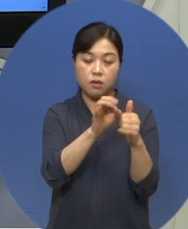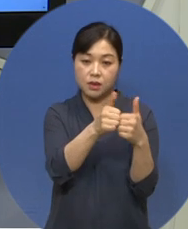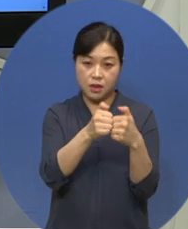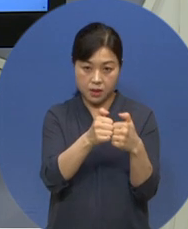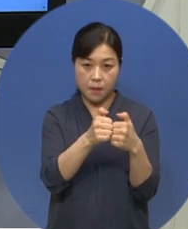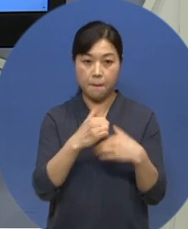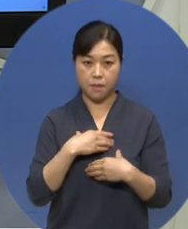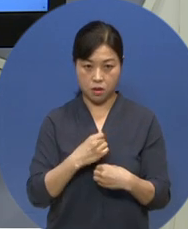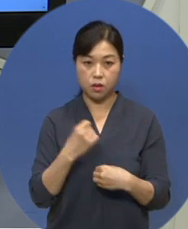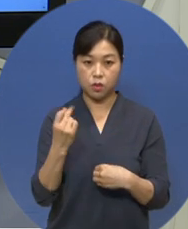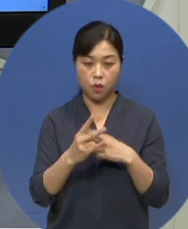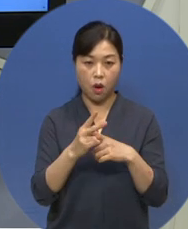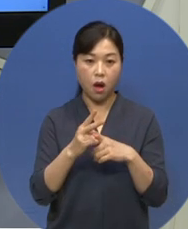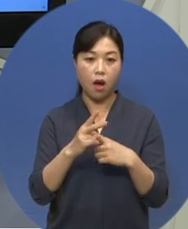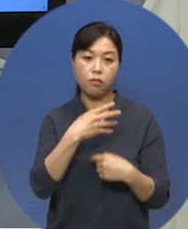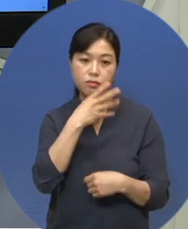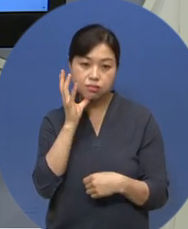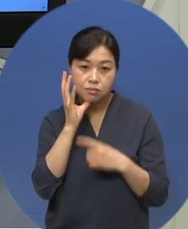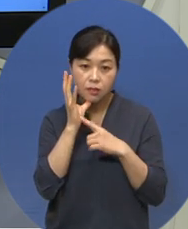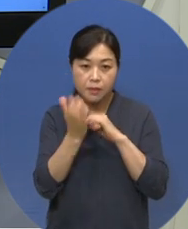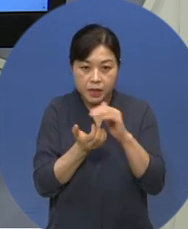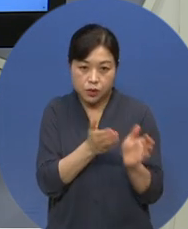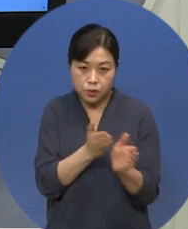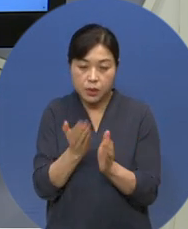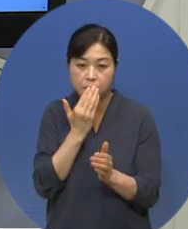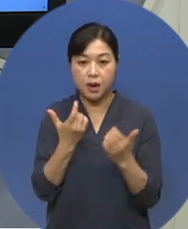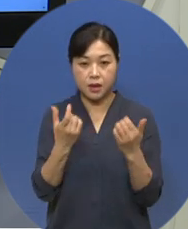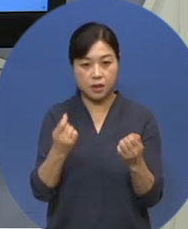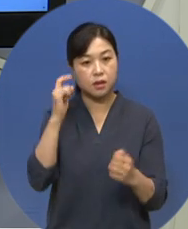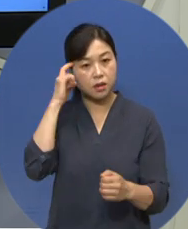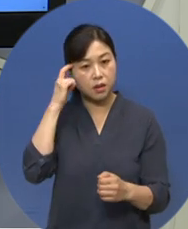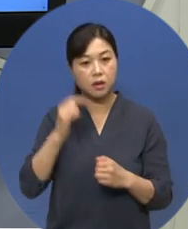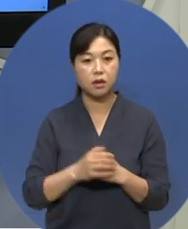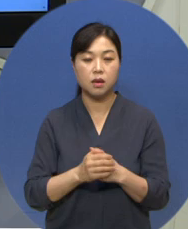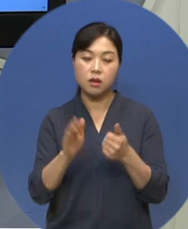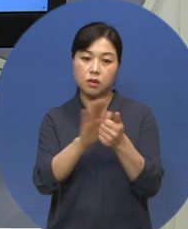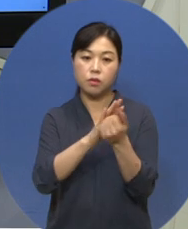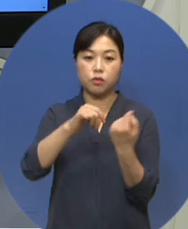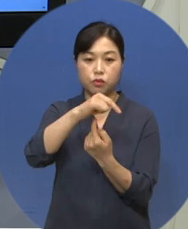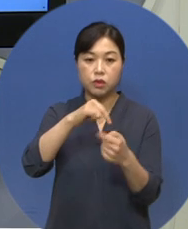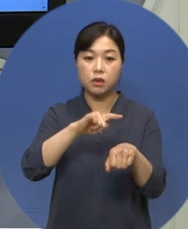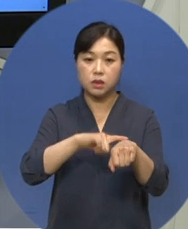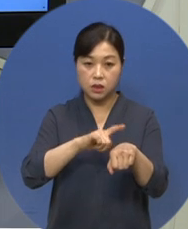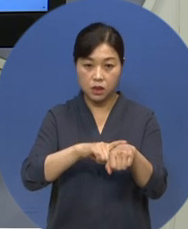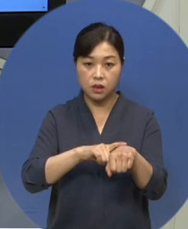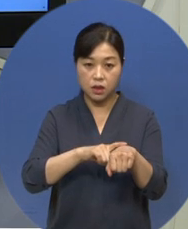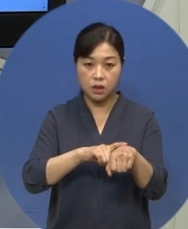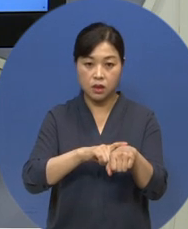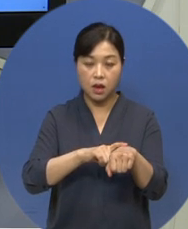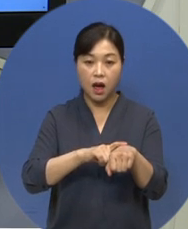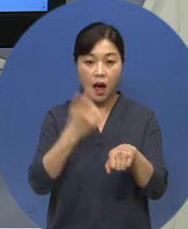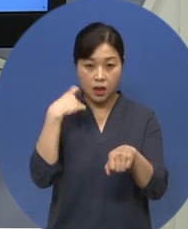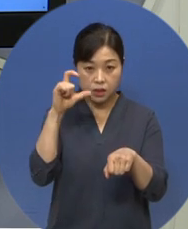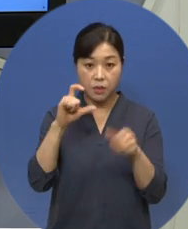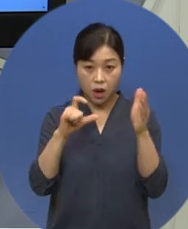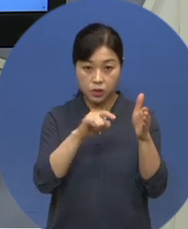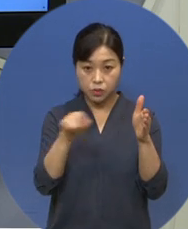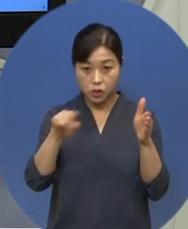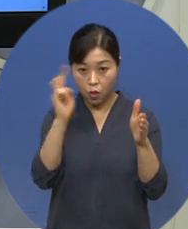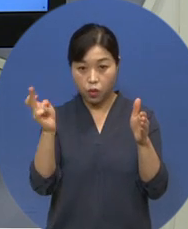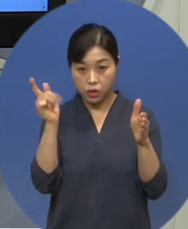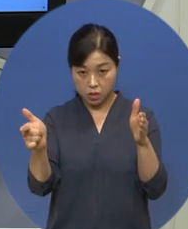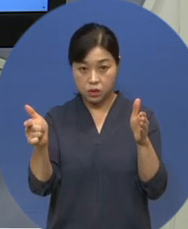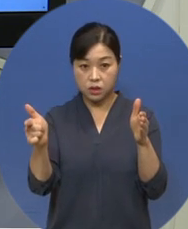준비를 할 수 있을 것으로 기대하고 있습니다 서비스 운영시간은 평일 오전 9시부터 오후 6시까지 로